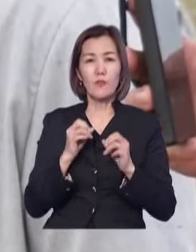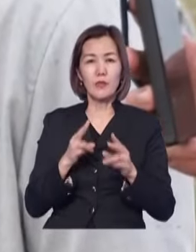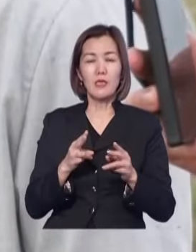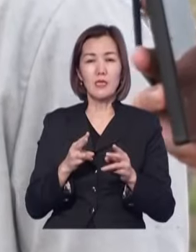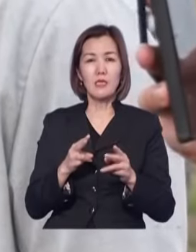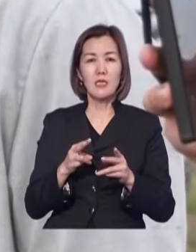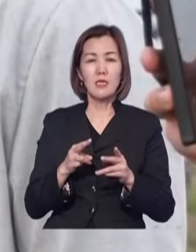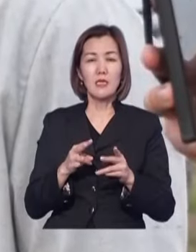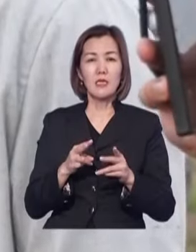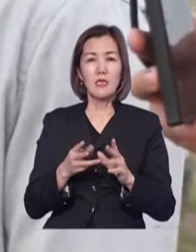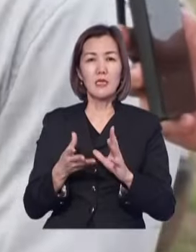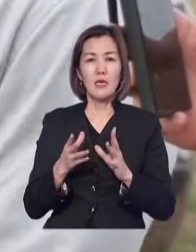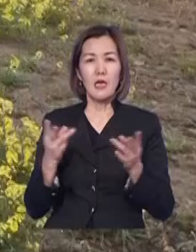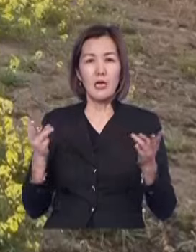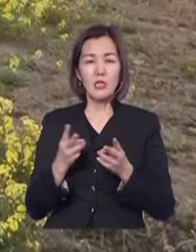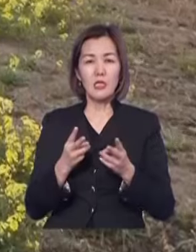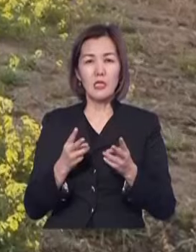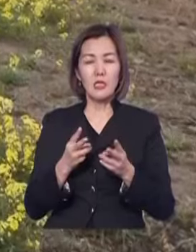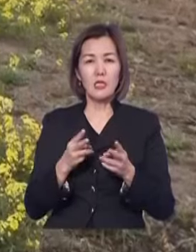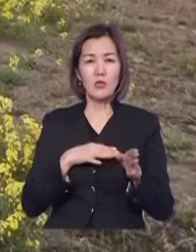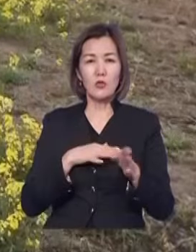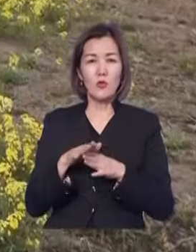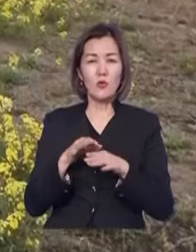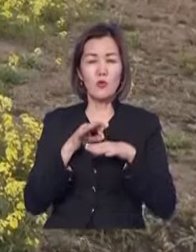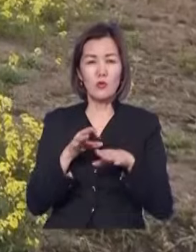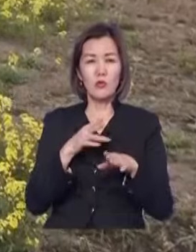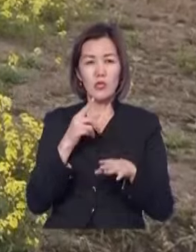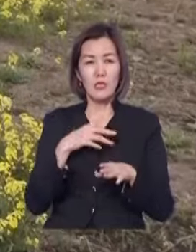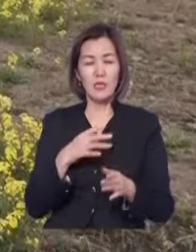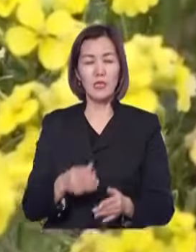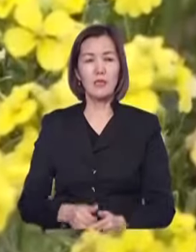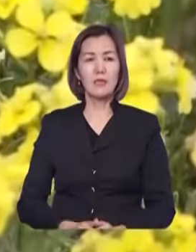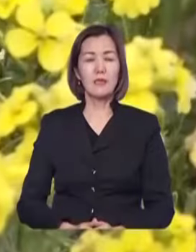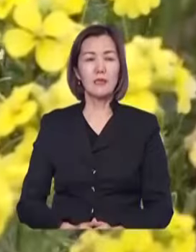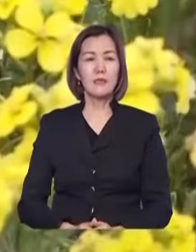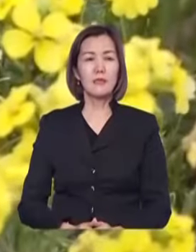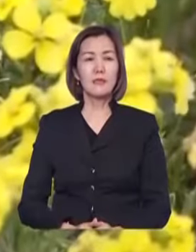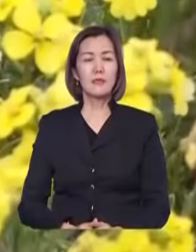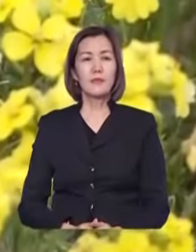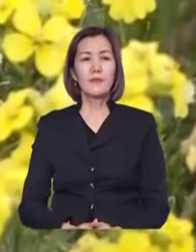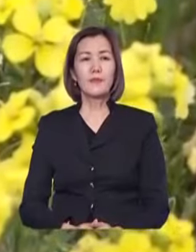бетін қайтарып, қажетті шаралар толық жүргізілгенін айтады.